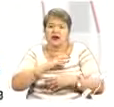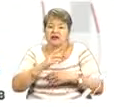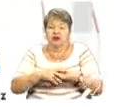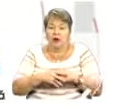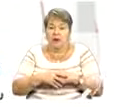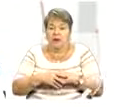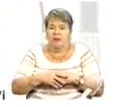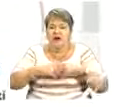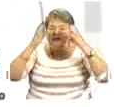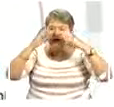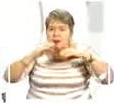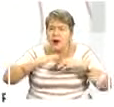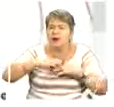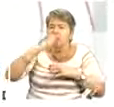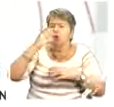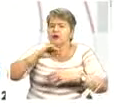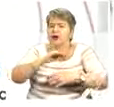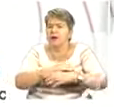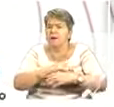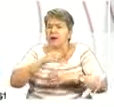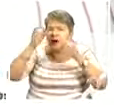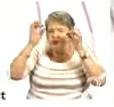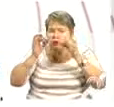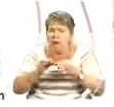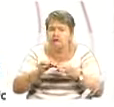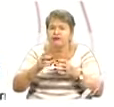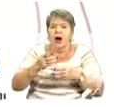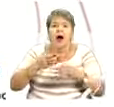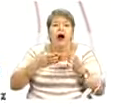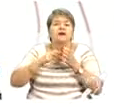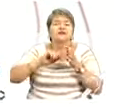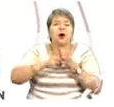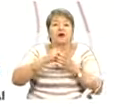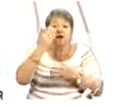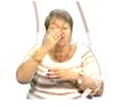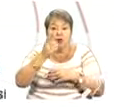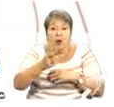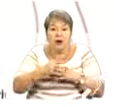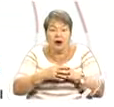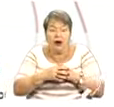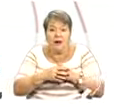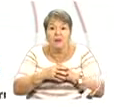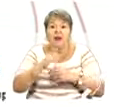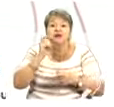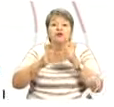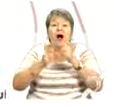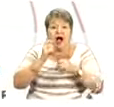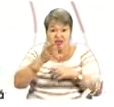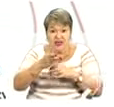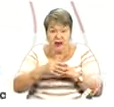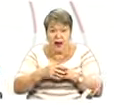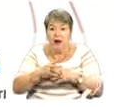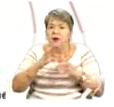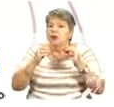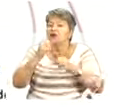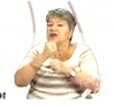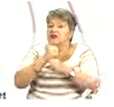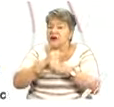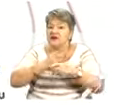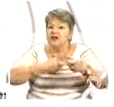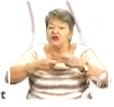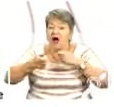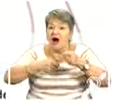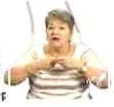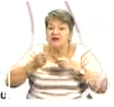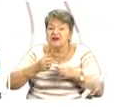Vederile masive de zăpadă și temperaturile foarte scăzute au dus la închiderea școlilor și a majorității magazinelor. Multe servicii și afaceri se operează